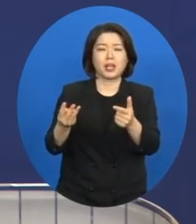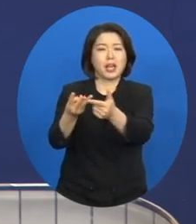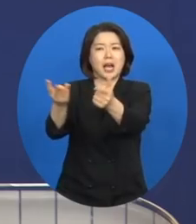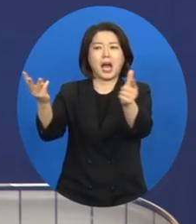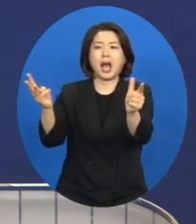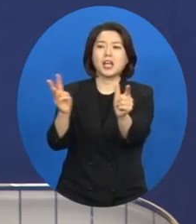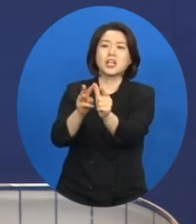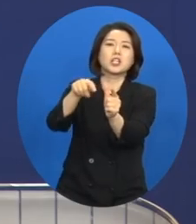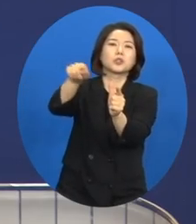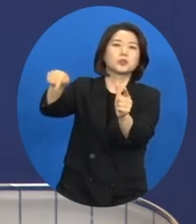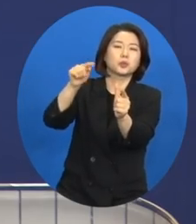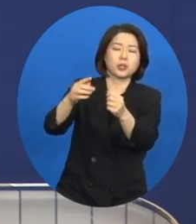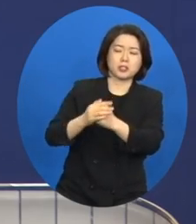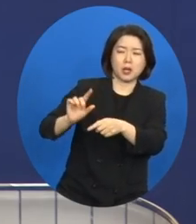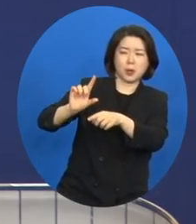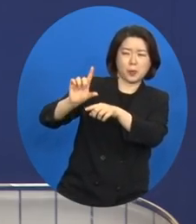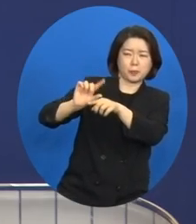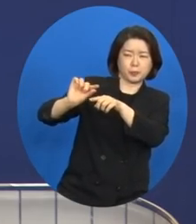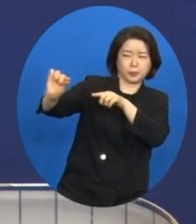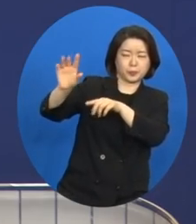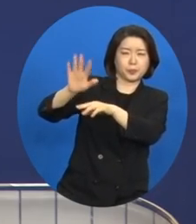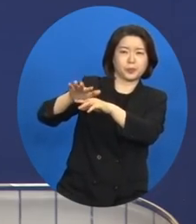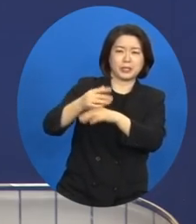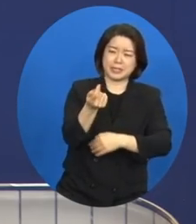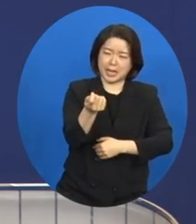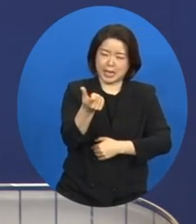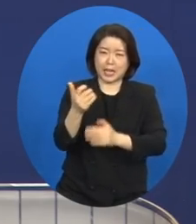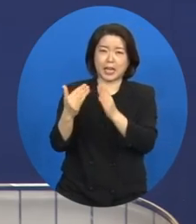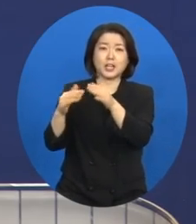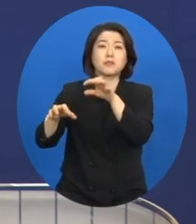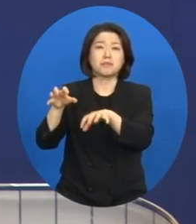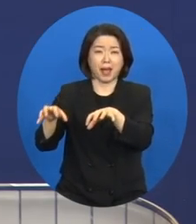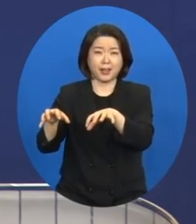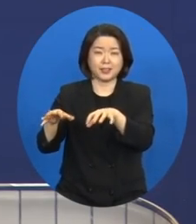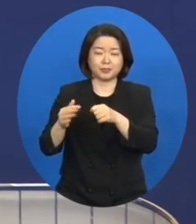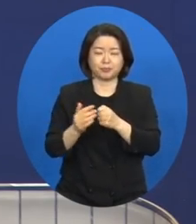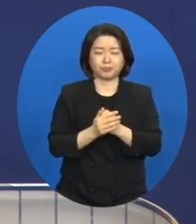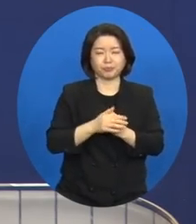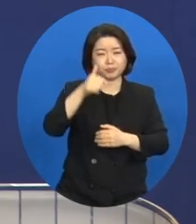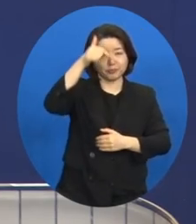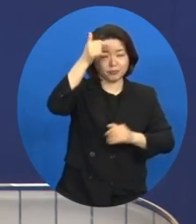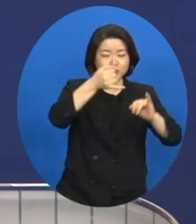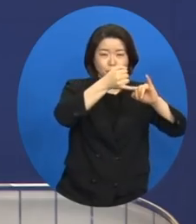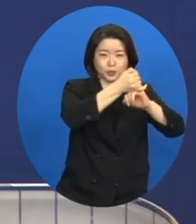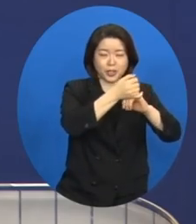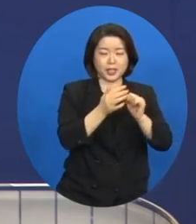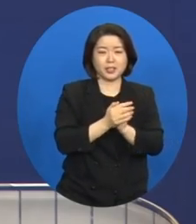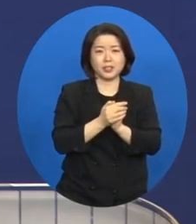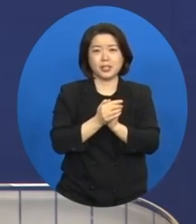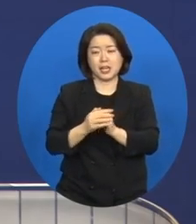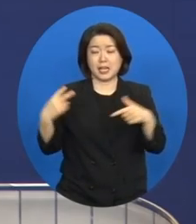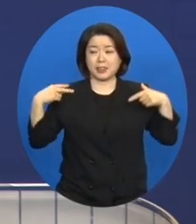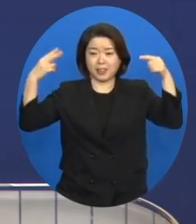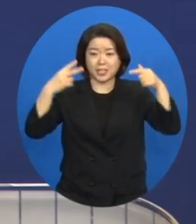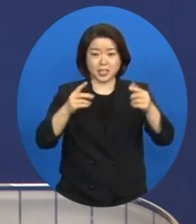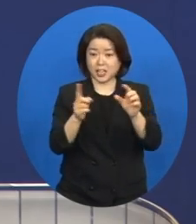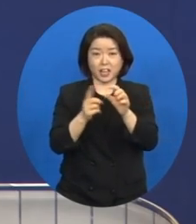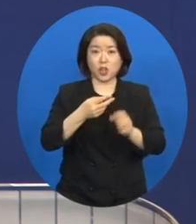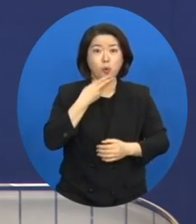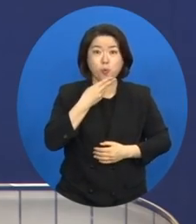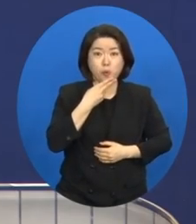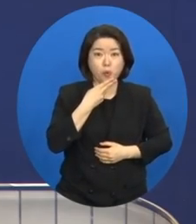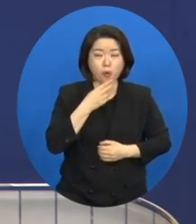중에서도 굉장히 시골에 있는 작은 마을입니다. 구약에서는 나사렛이라는 단어가 나오지 않았고 또한 거기서는